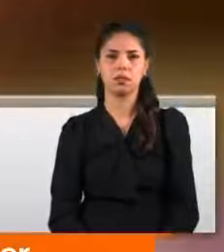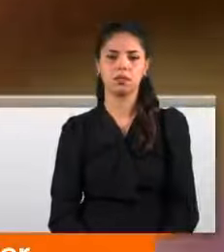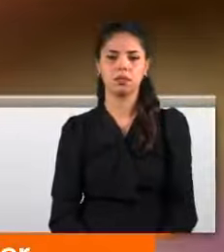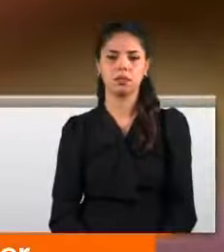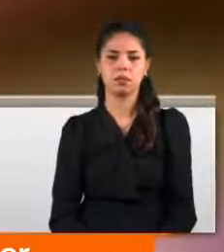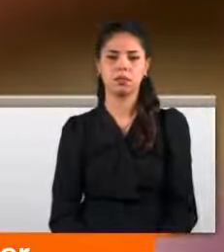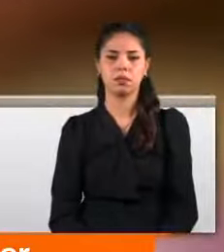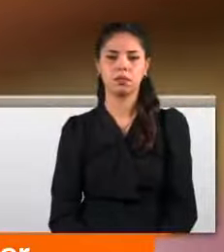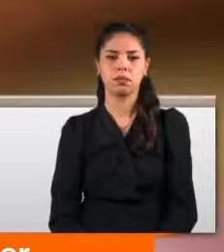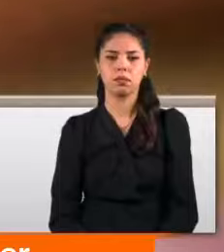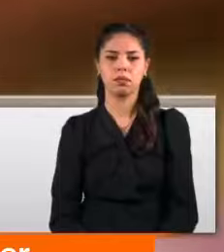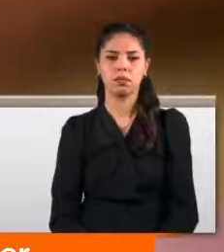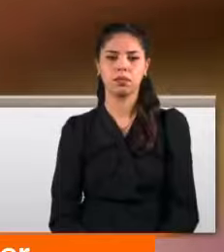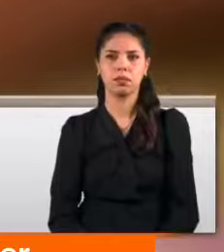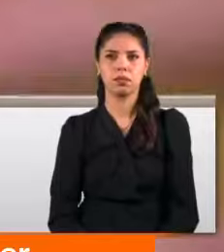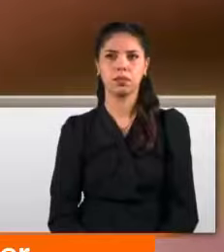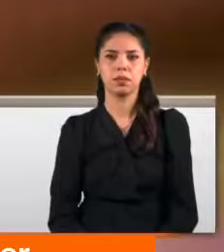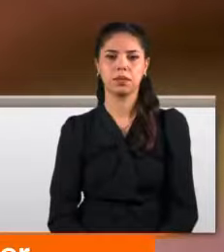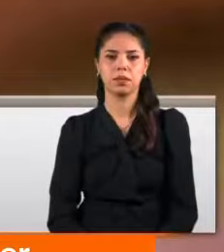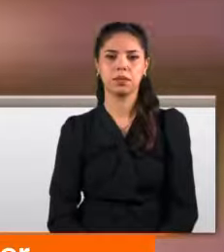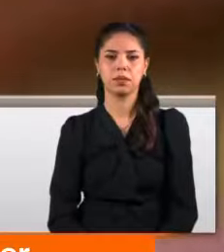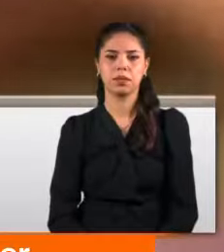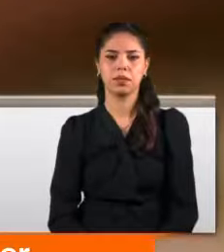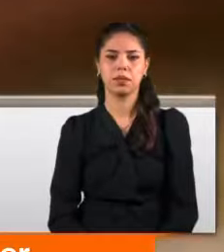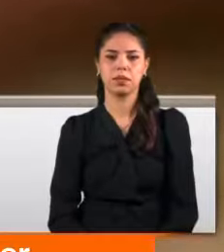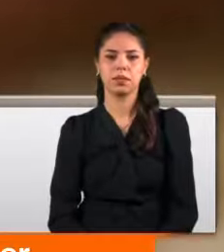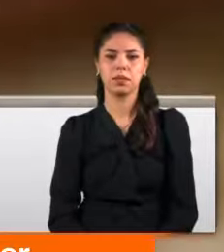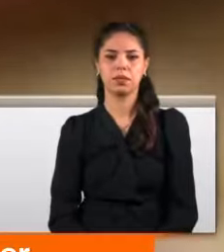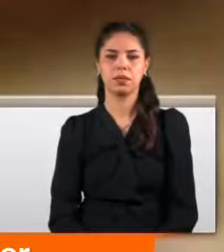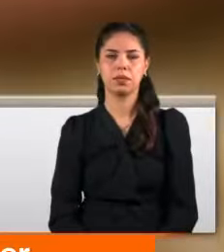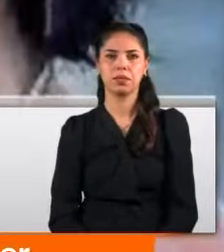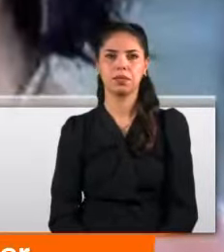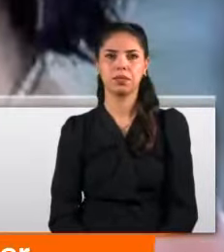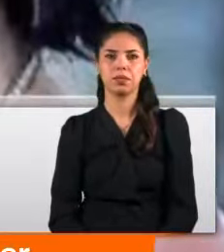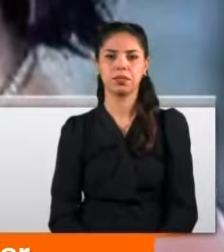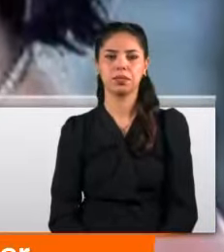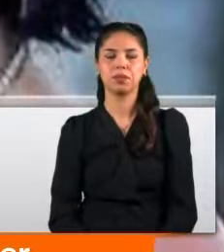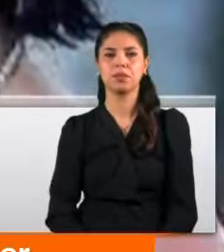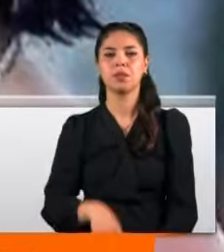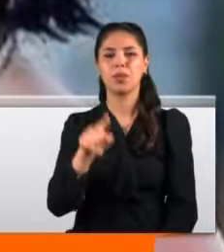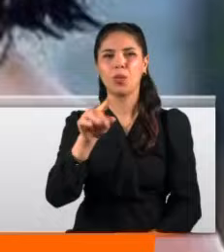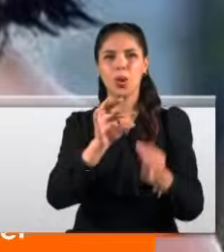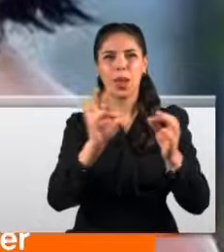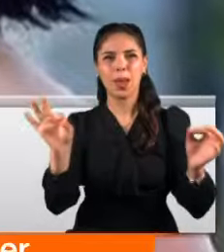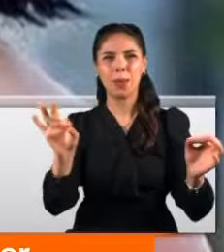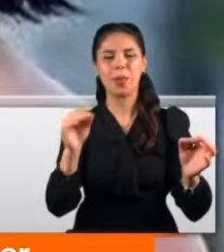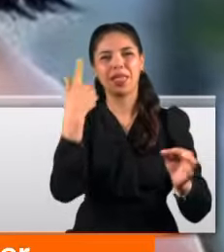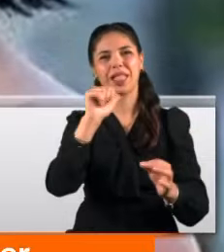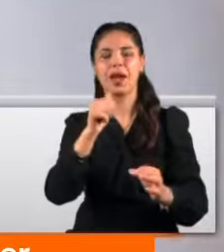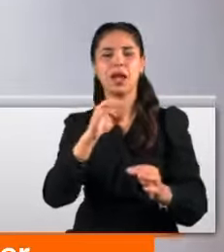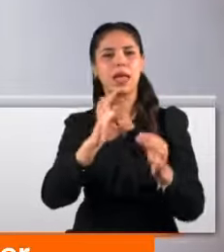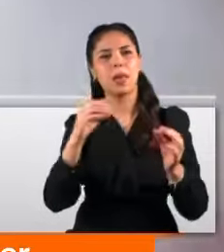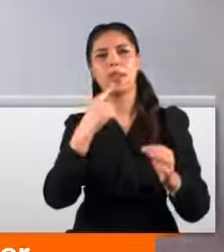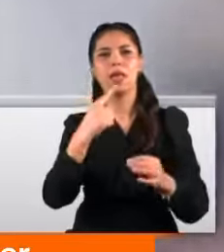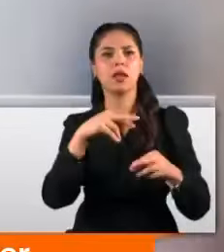Bu çeşme aktığı sürece, hatta kurusa bile benim kalbimdeki aşk sönmeyecek. Sıradan ipleri güzellik ipi diye satıp ard